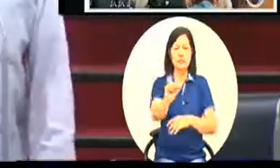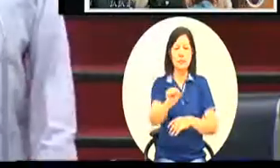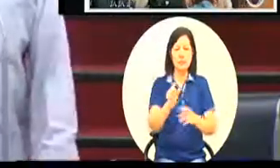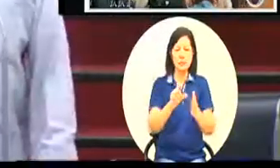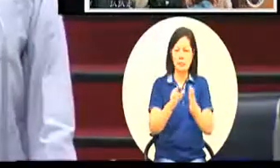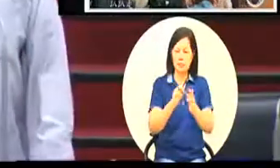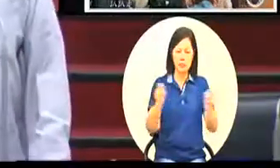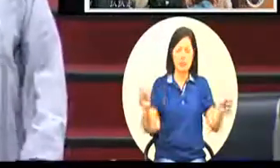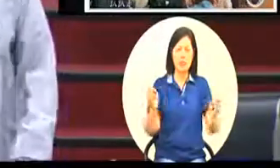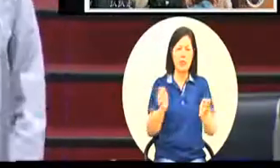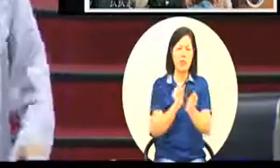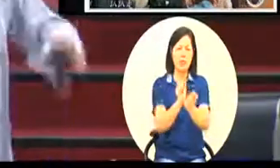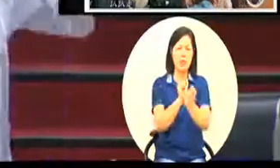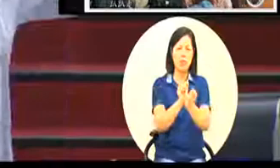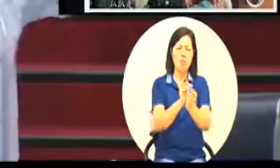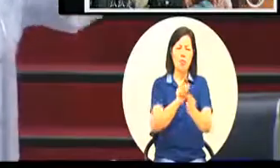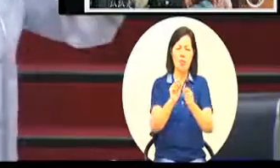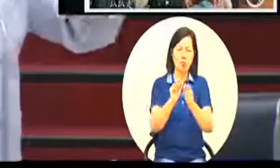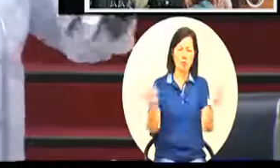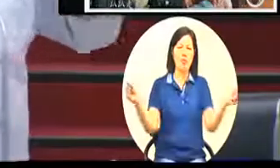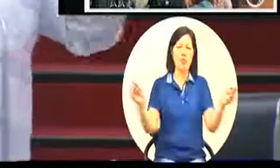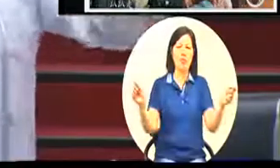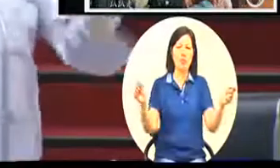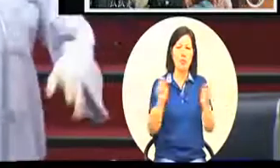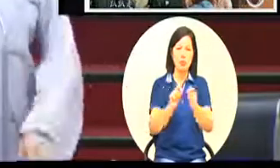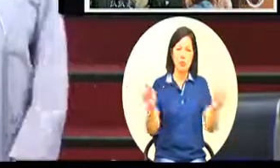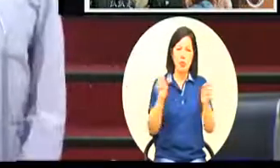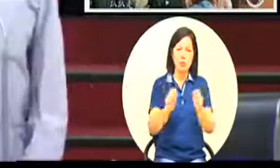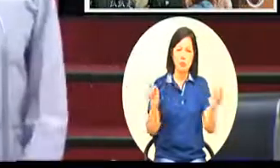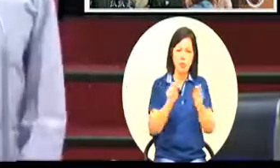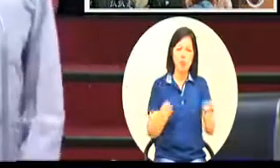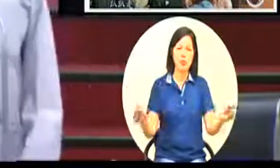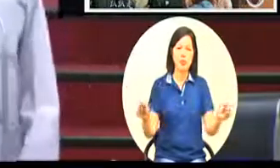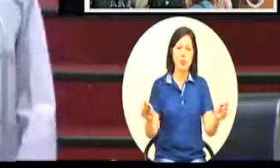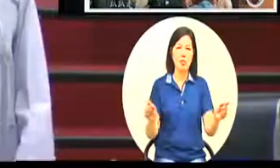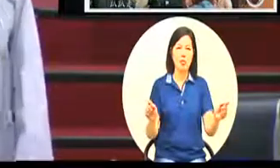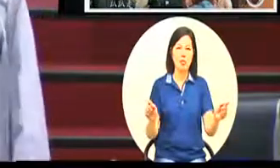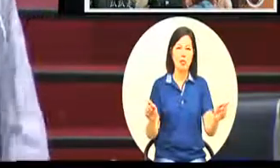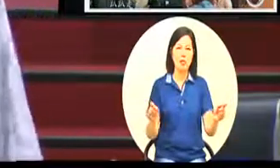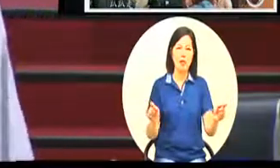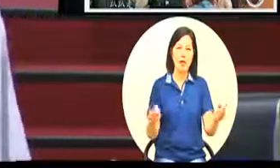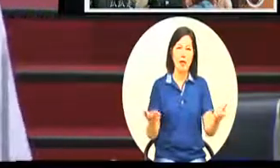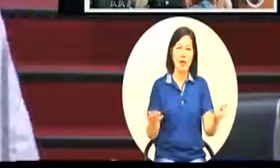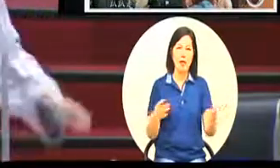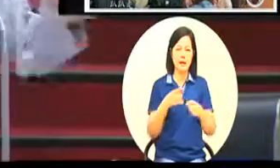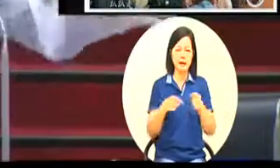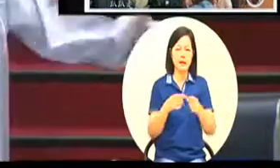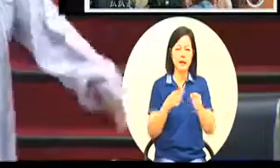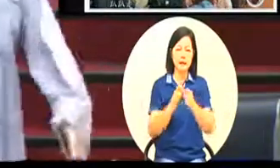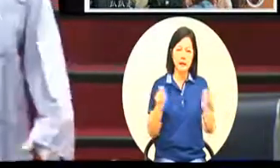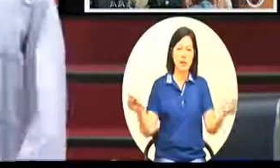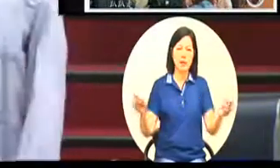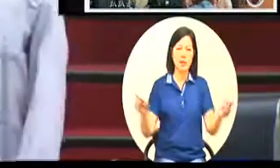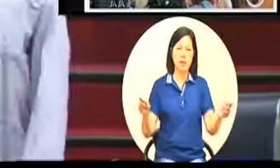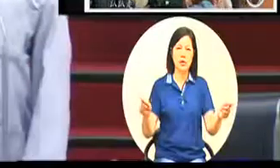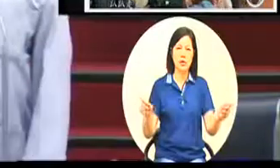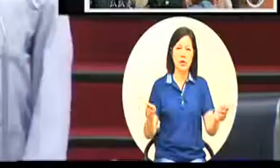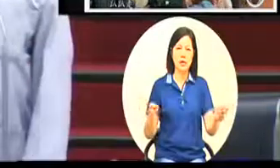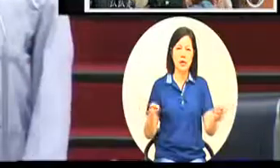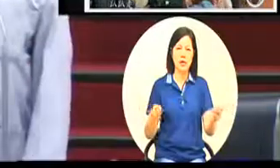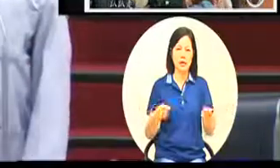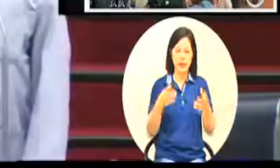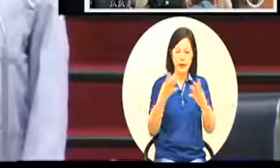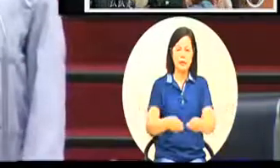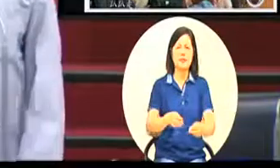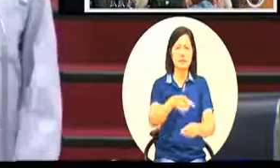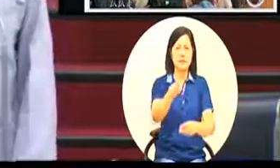吼，暗公照暗时啊咧提讲真久啊啦，啊倒啊遮久啊，啊耽误啊啦，啊好啊啦，啊做一个总